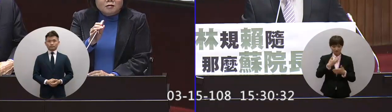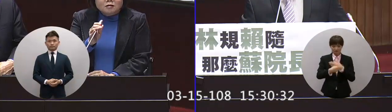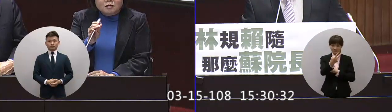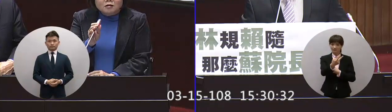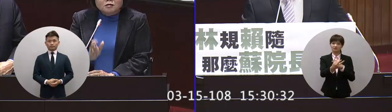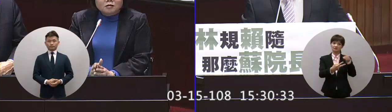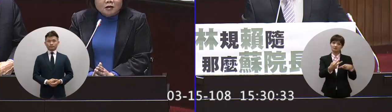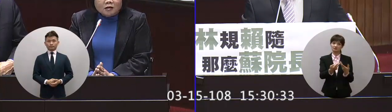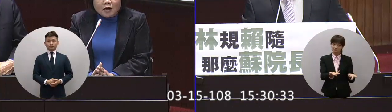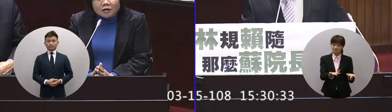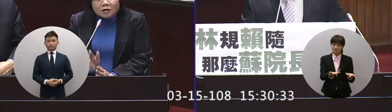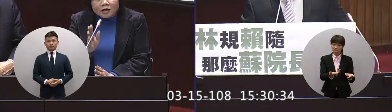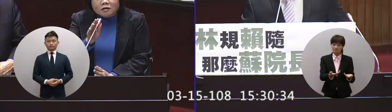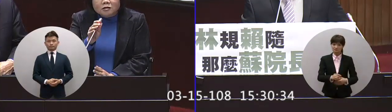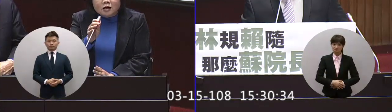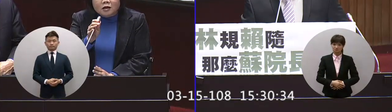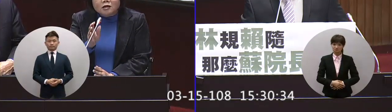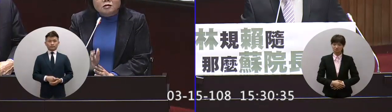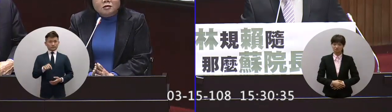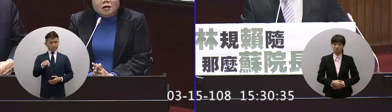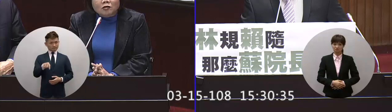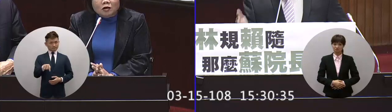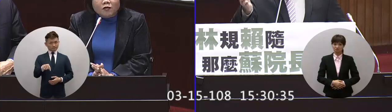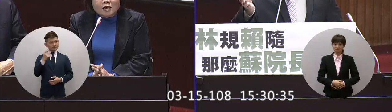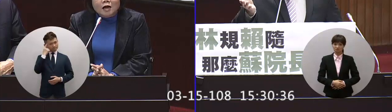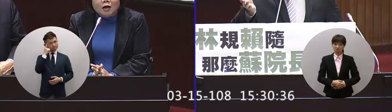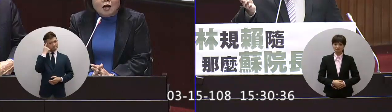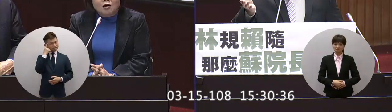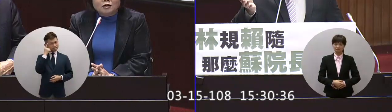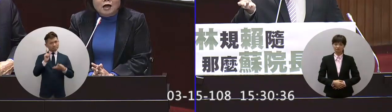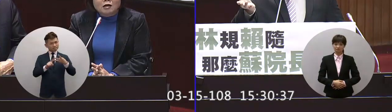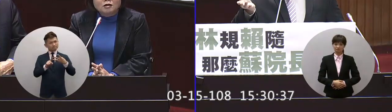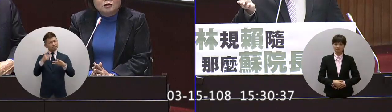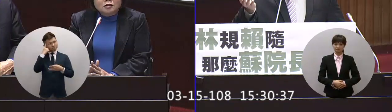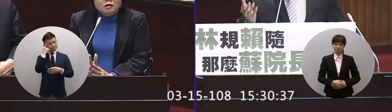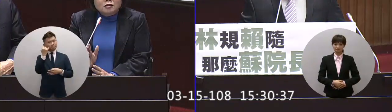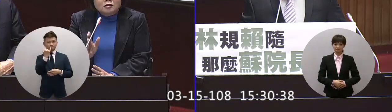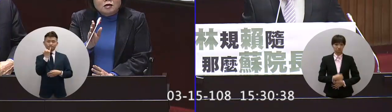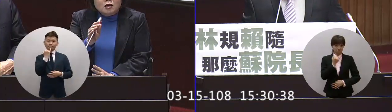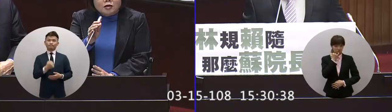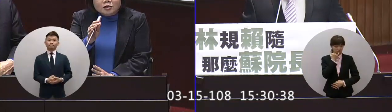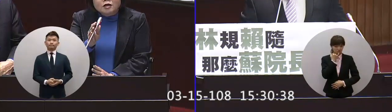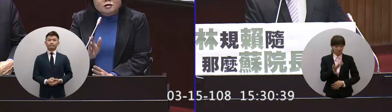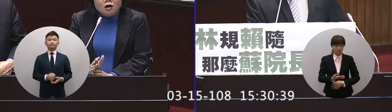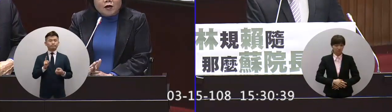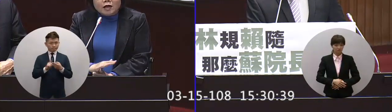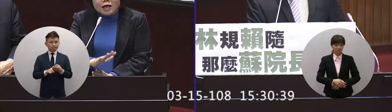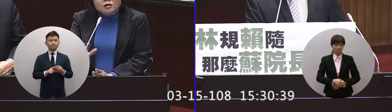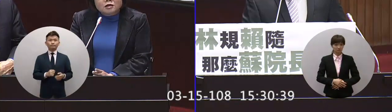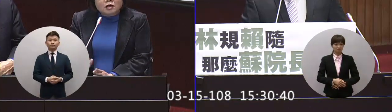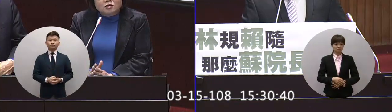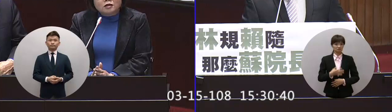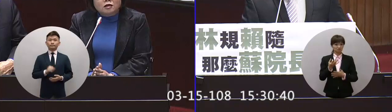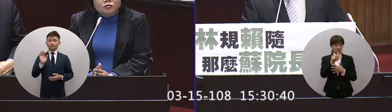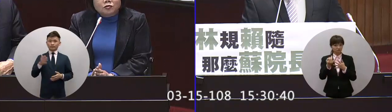啊。 当然，这个也是可以思考的一个方向了，哈。那 可以嘛，哈？ 也是可以思考的方向，